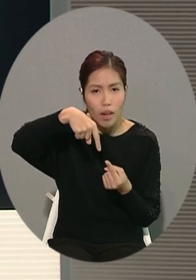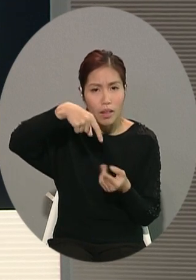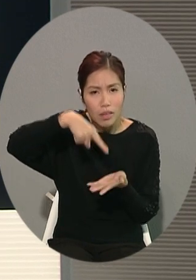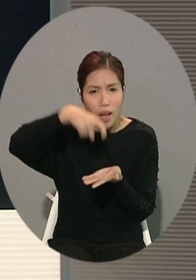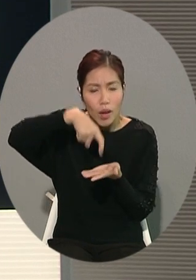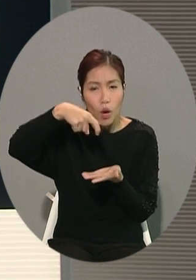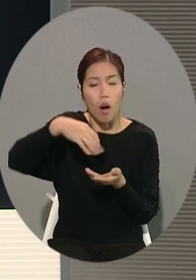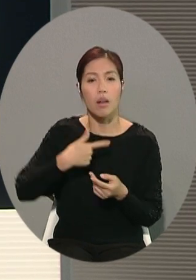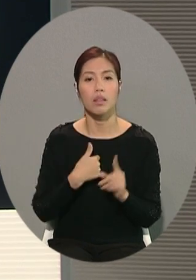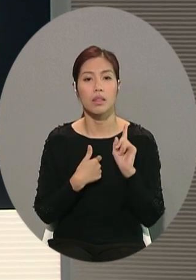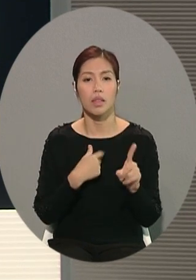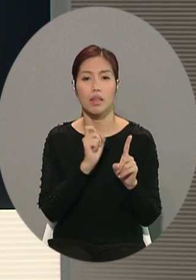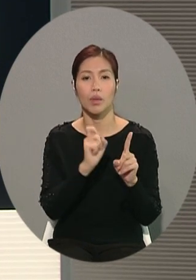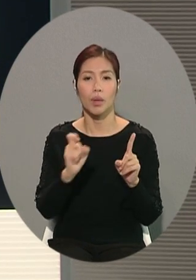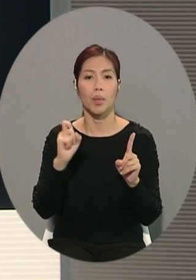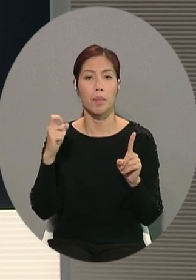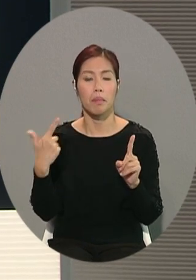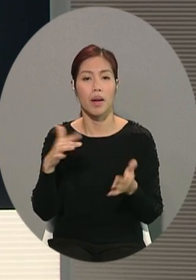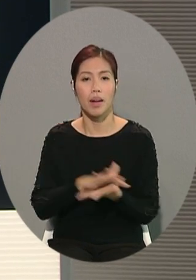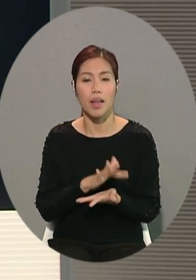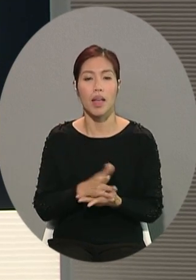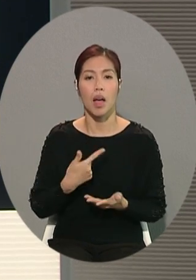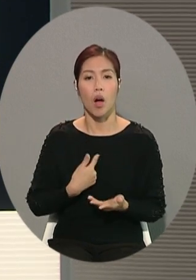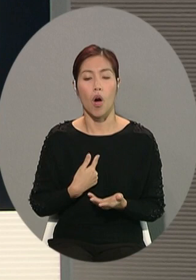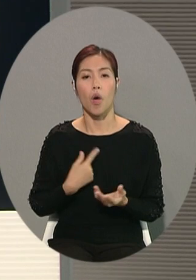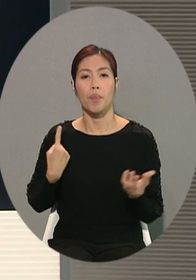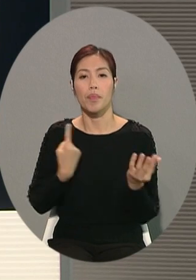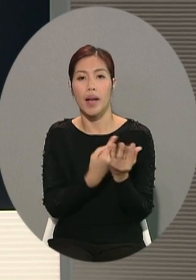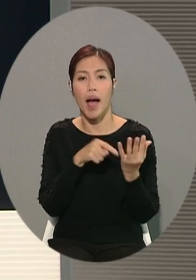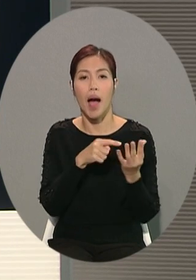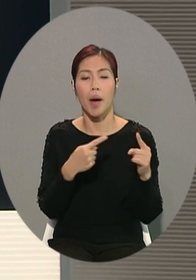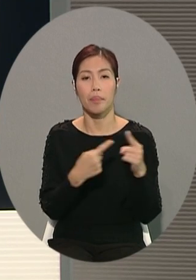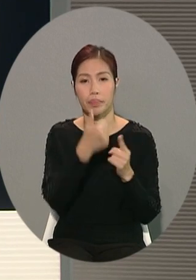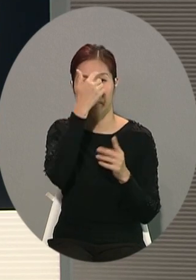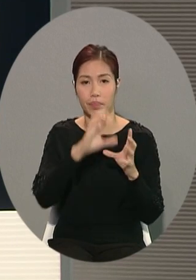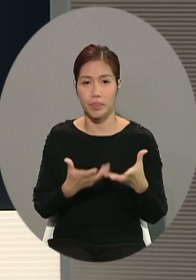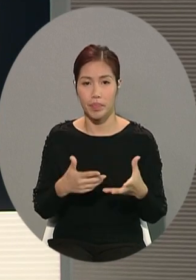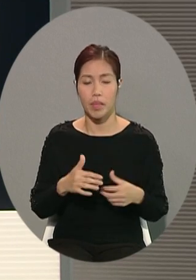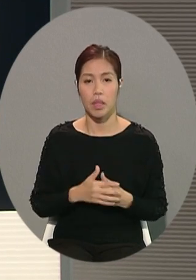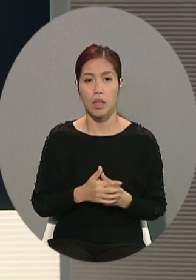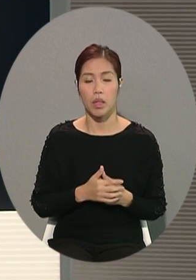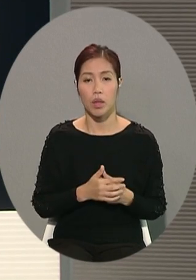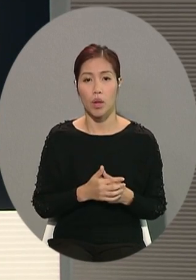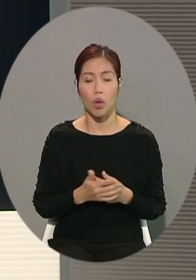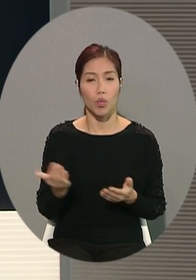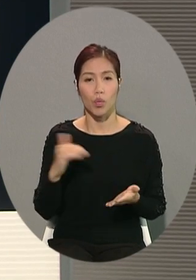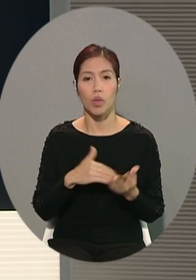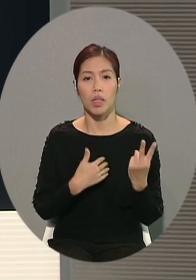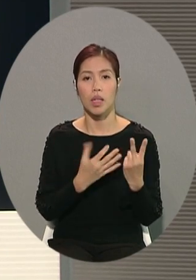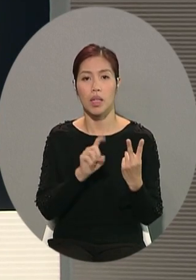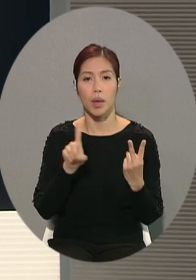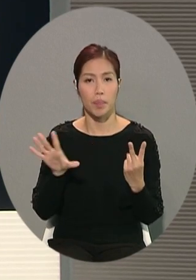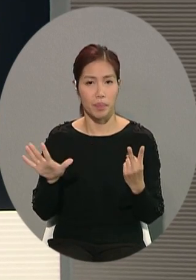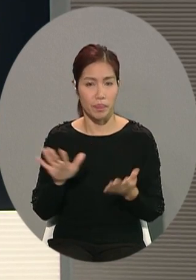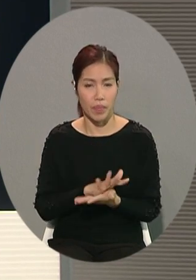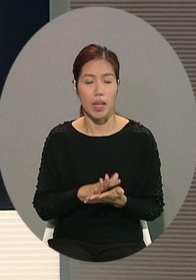喺1998年嘅時候咧，就開始加入民主黨，係去到咧係2015年，因為選舉關係咧，